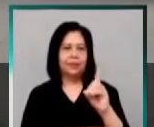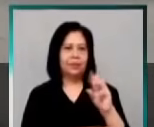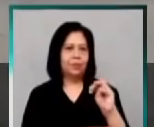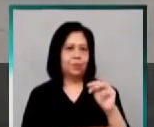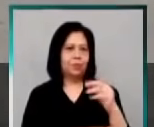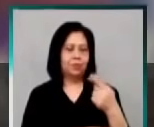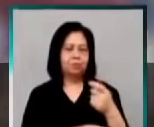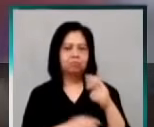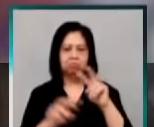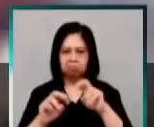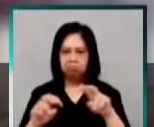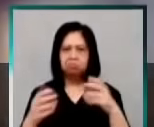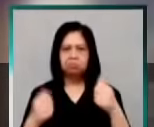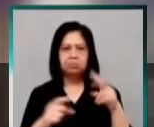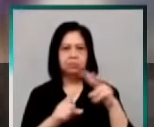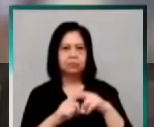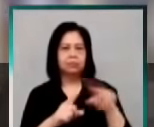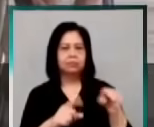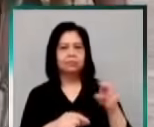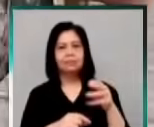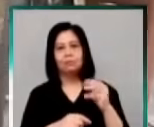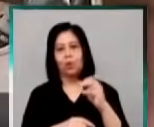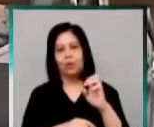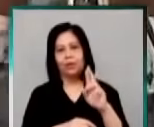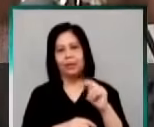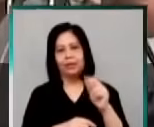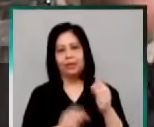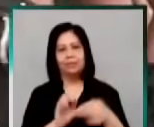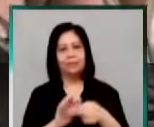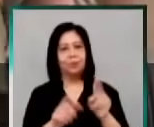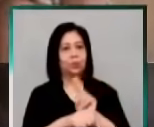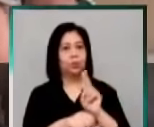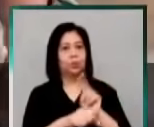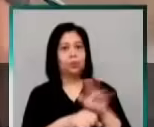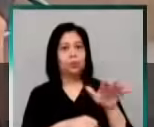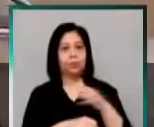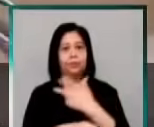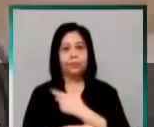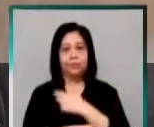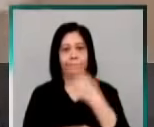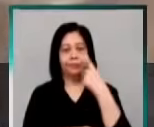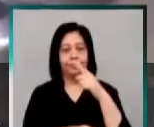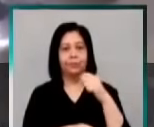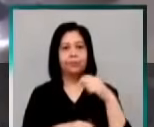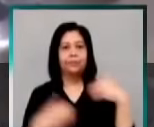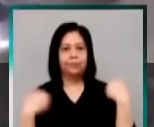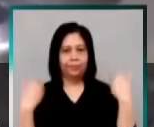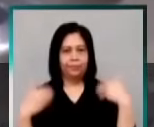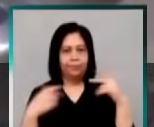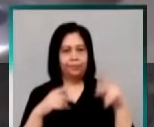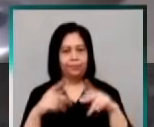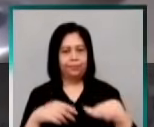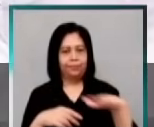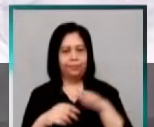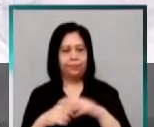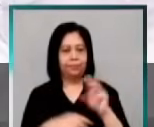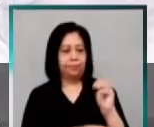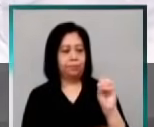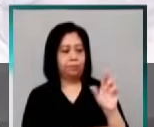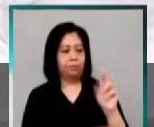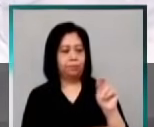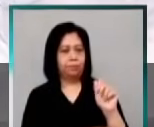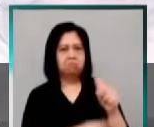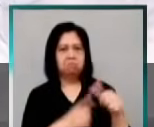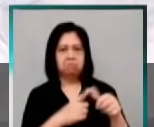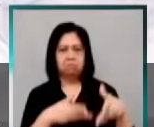ang application ng Moderna para magamit ang kanilang mga bakuna sa mga adolescent. Bukod sa Moderna, nauna nang pinayagang